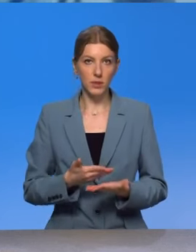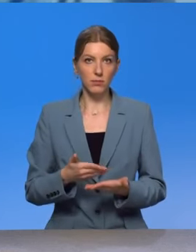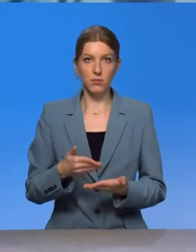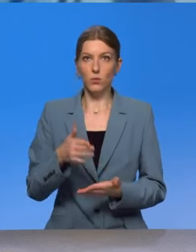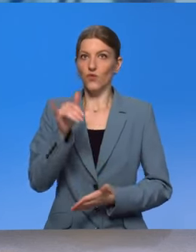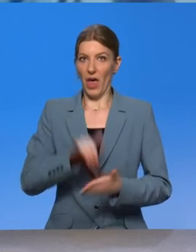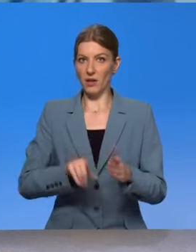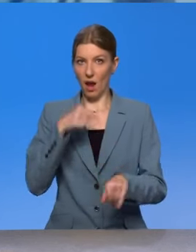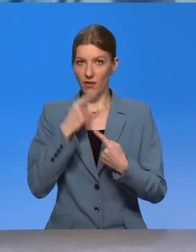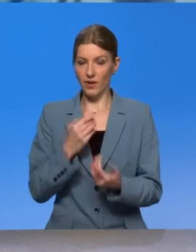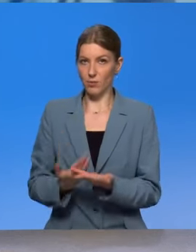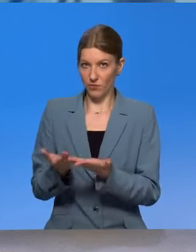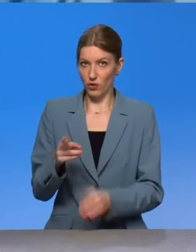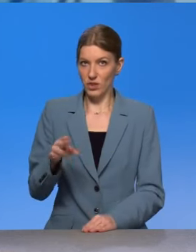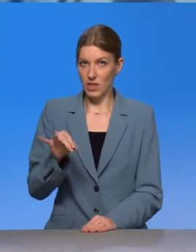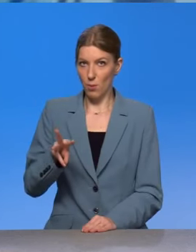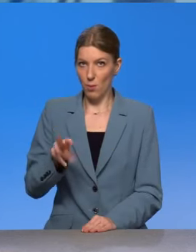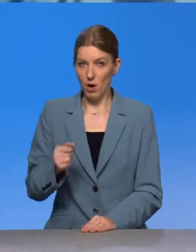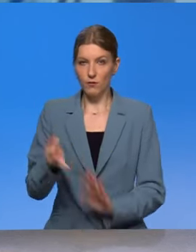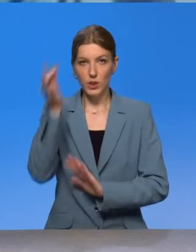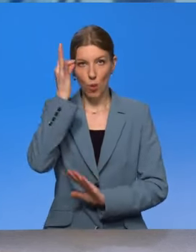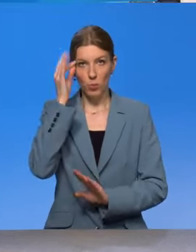вот вспомнил практически лозунг известный, да,